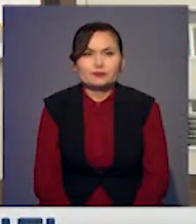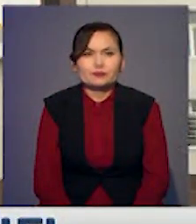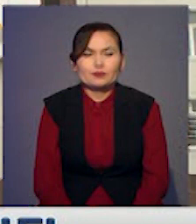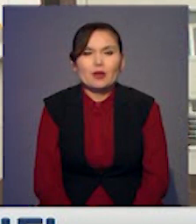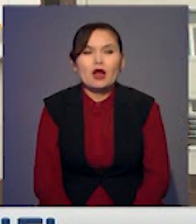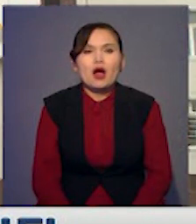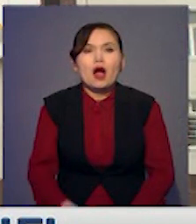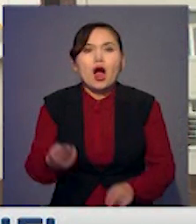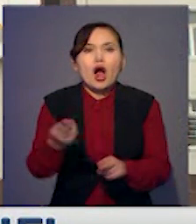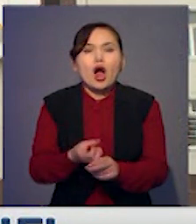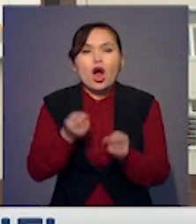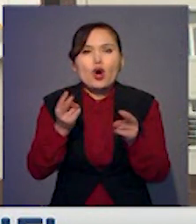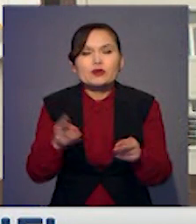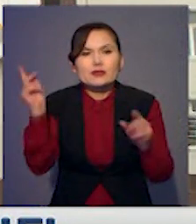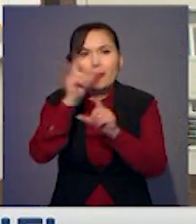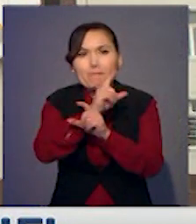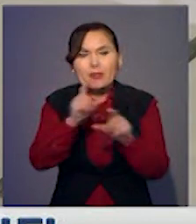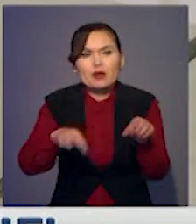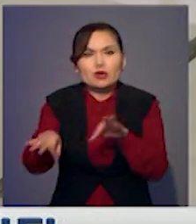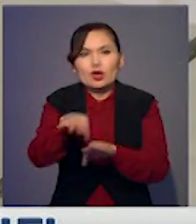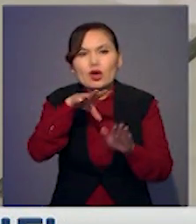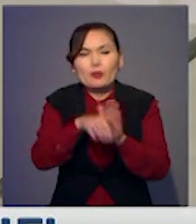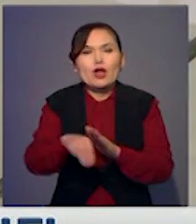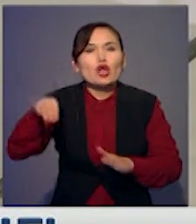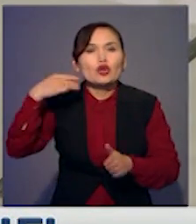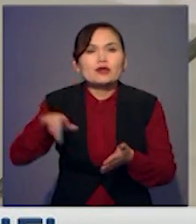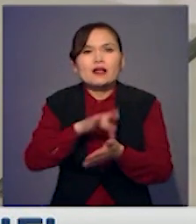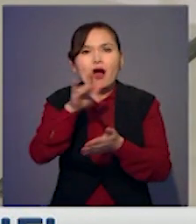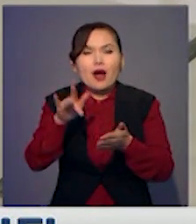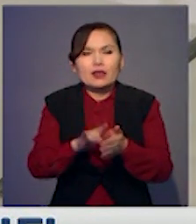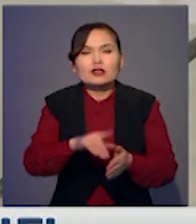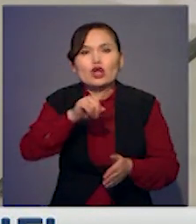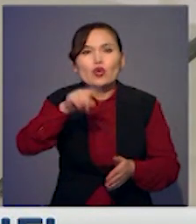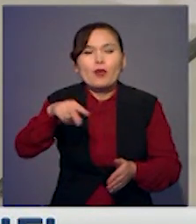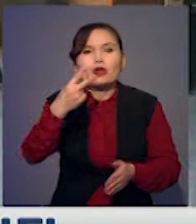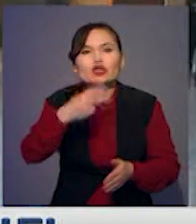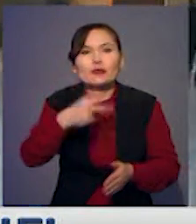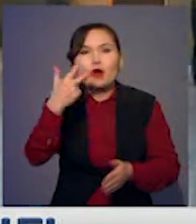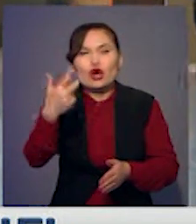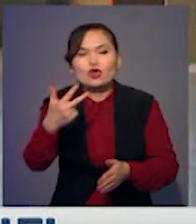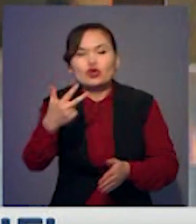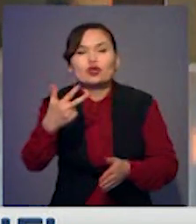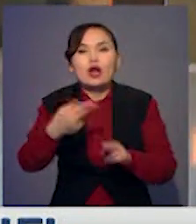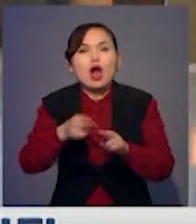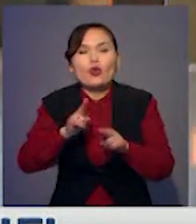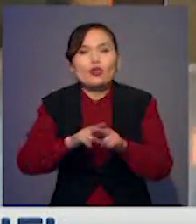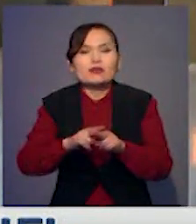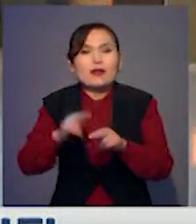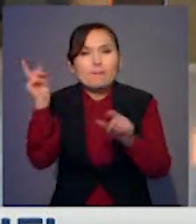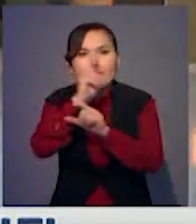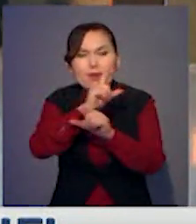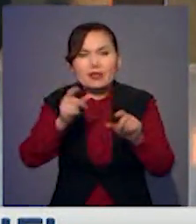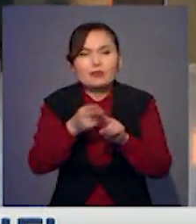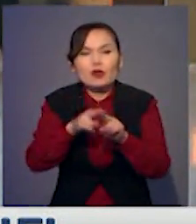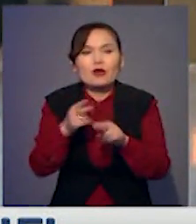Қауіпсіз мектеп жобасы аясында Түркістан қаласындағы номер 23 жалпы білім беретін орта мектебіне 5 бейнебақылау камерасы орнатылды. Бұл